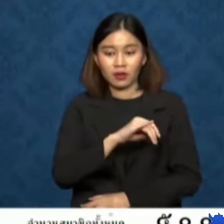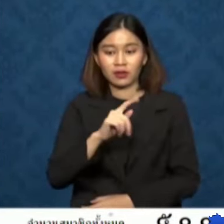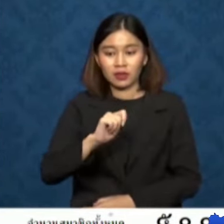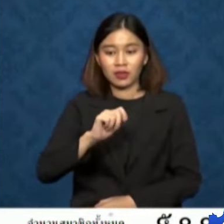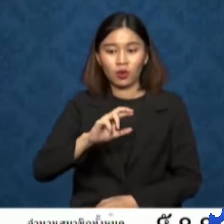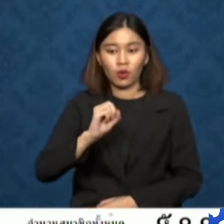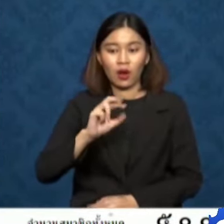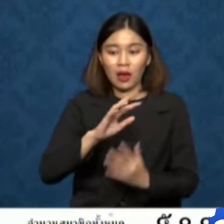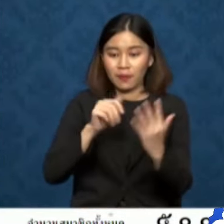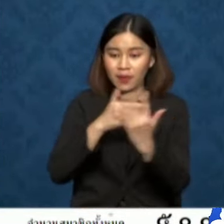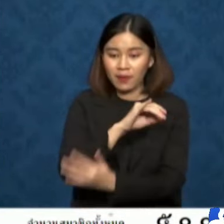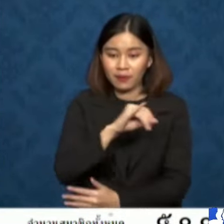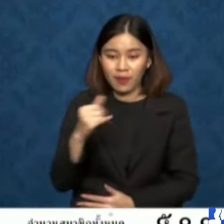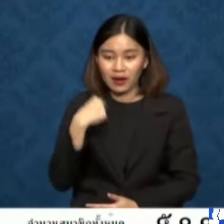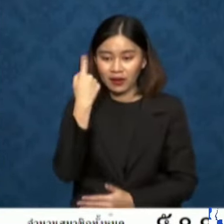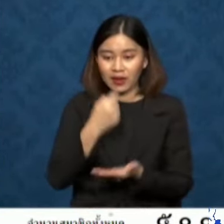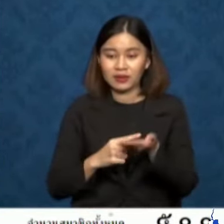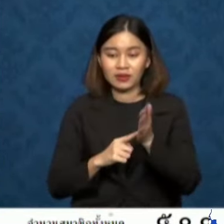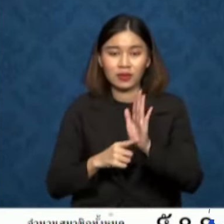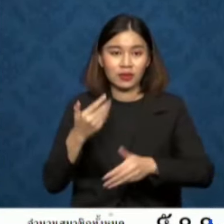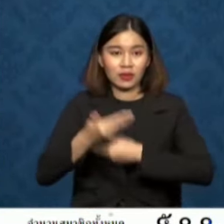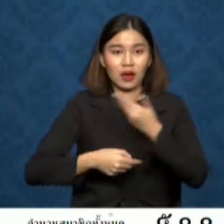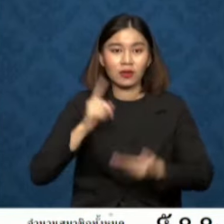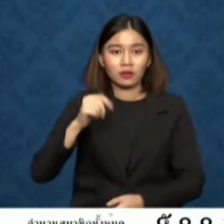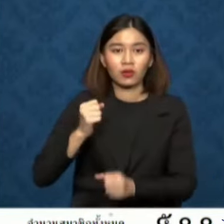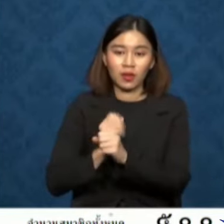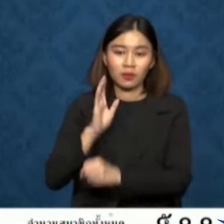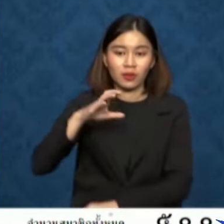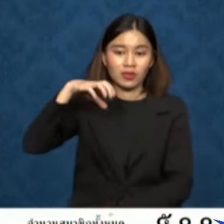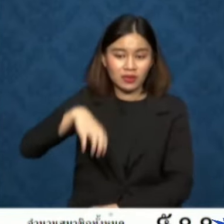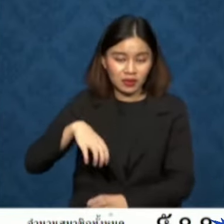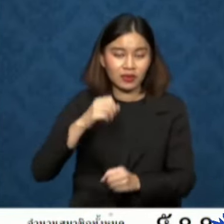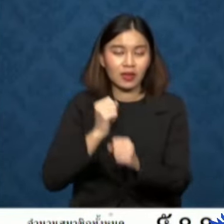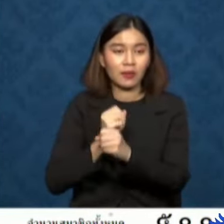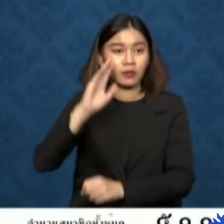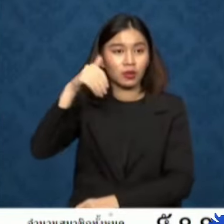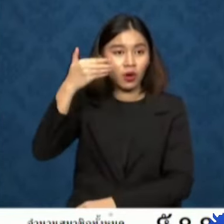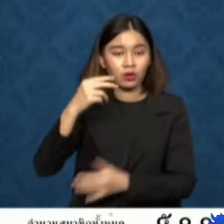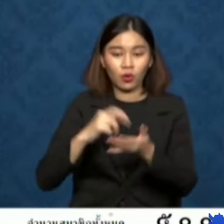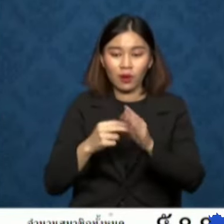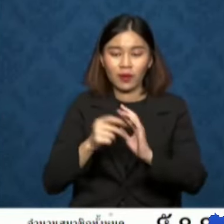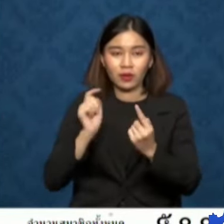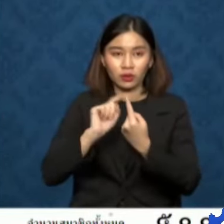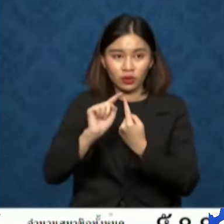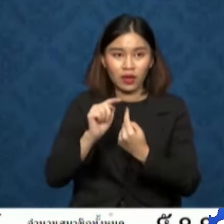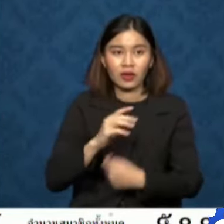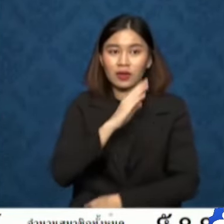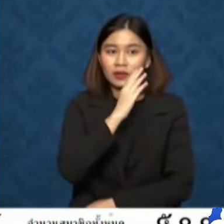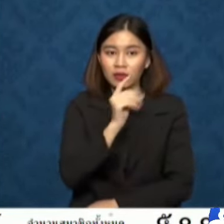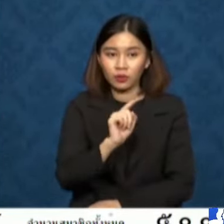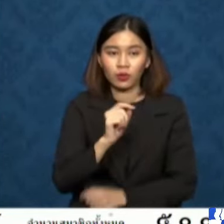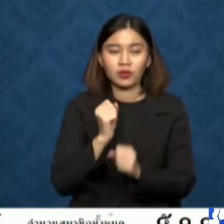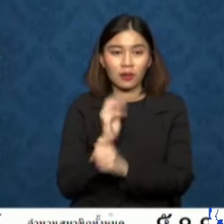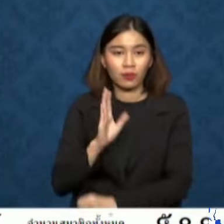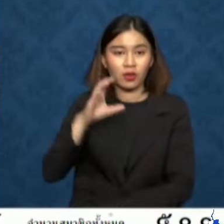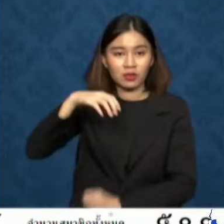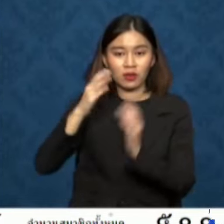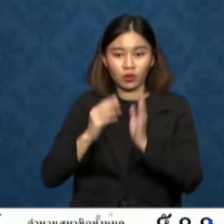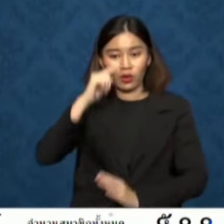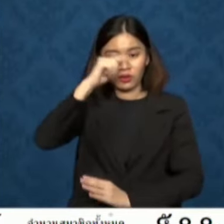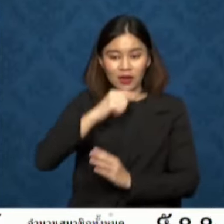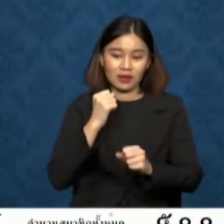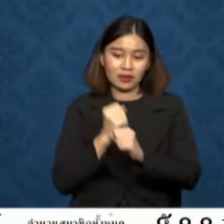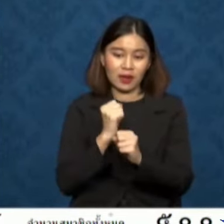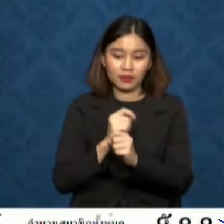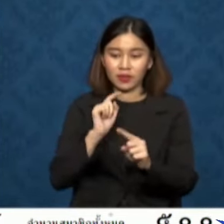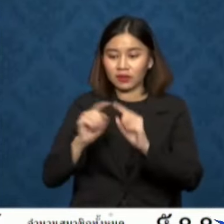ก็ระบุว่าผู้ที่จะเสนอขายต้องเป็นบริษัทที่เคยผลิตมาก่อนแสดงว่าอะไรฮะตราบใดก็ตามที่บริษัทคนไทยไม่เคยผลิต